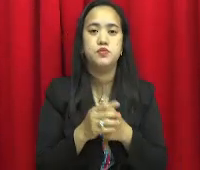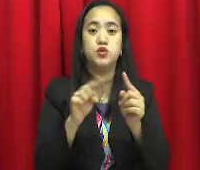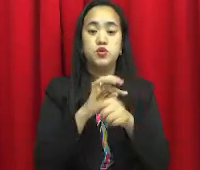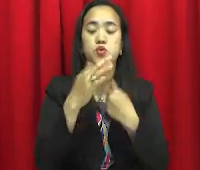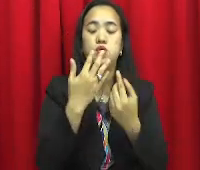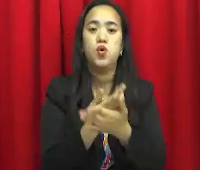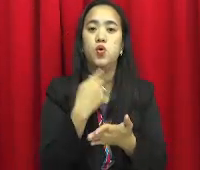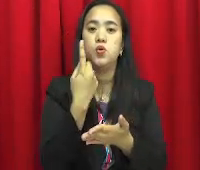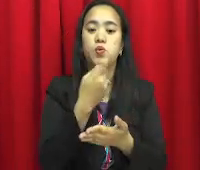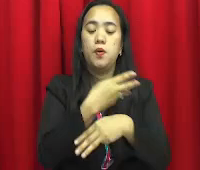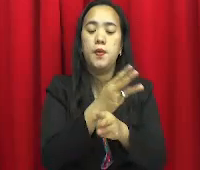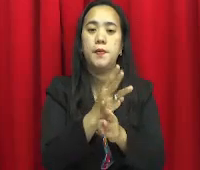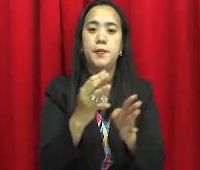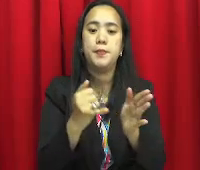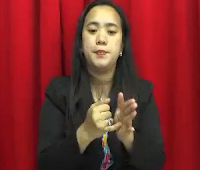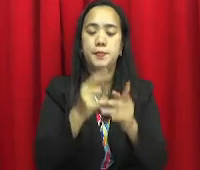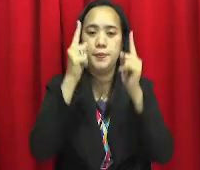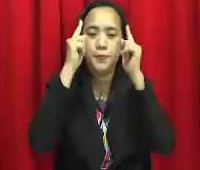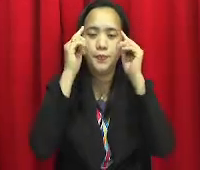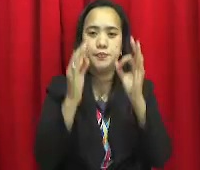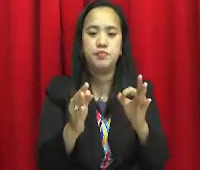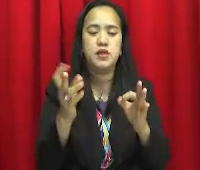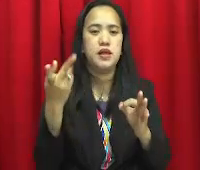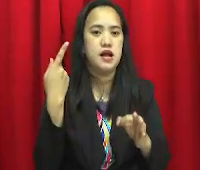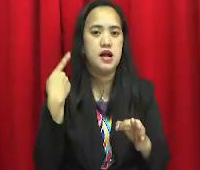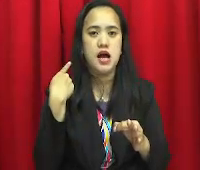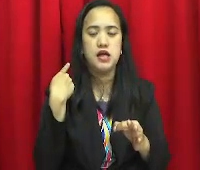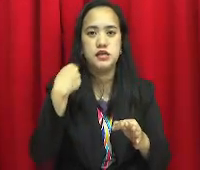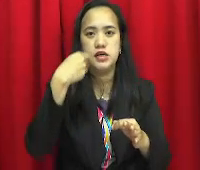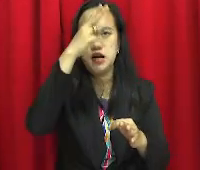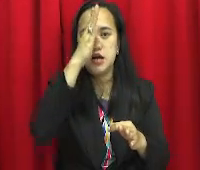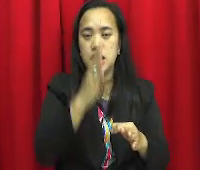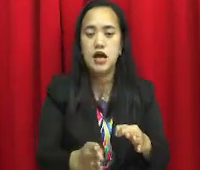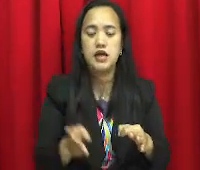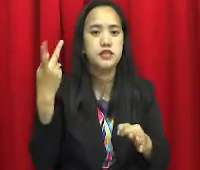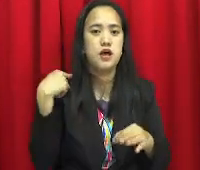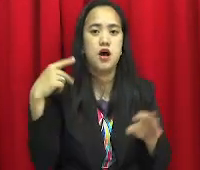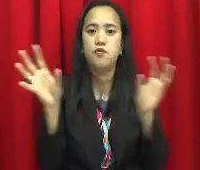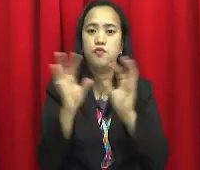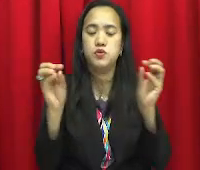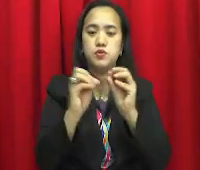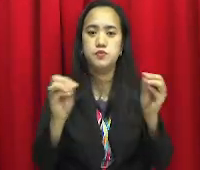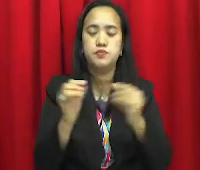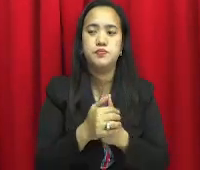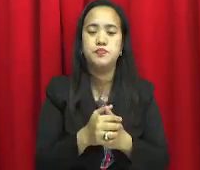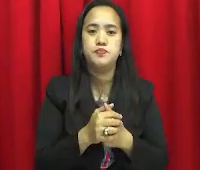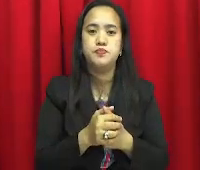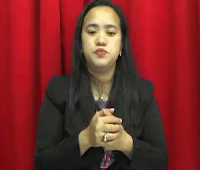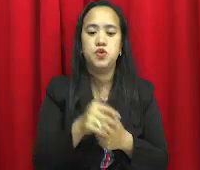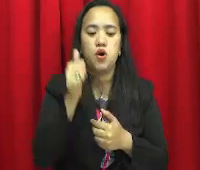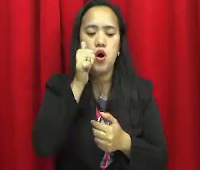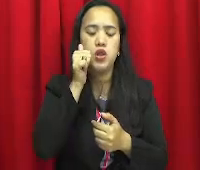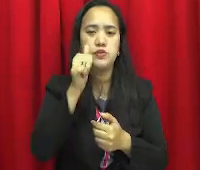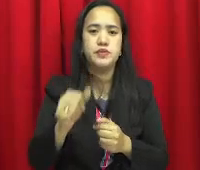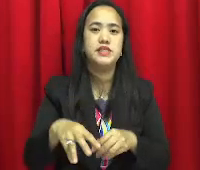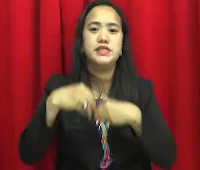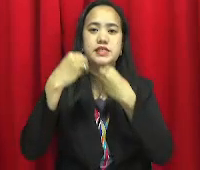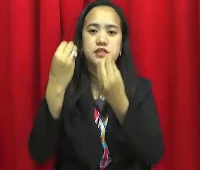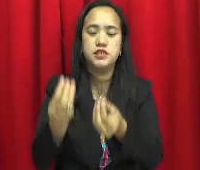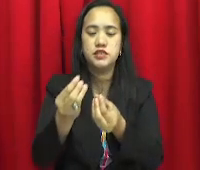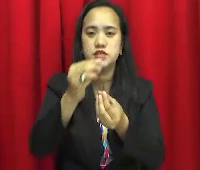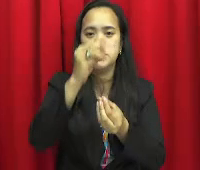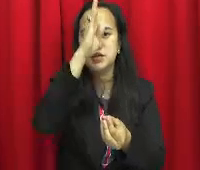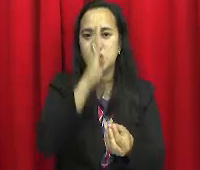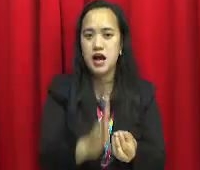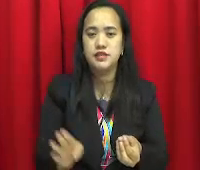ganyan. Walang pinababayaan ang Diyos sa sumusunod sa Diyos. Amen. Maliwanag yan eh. God will never leave us